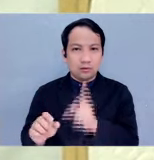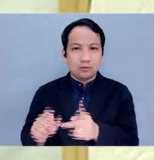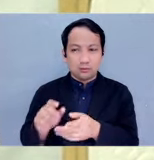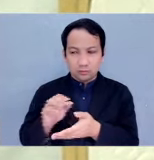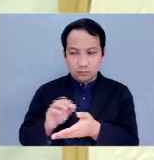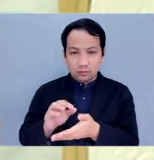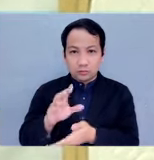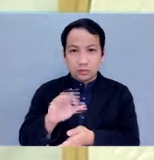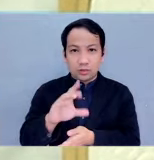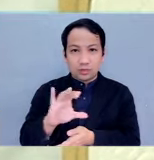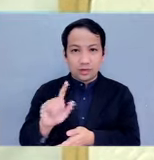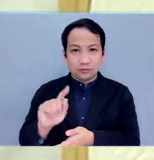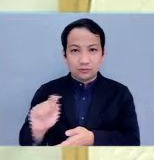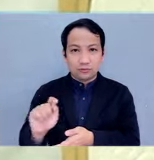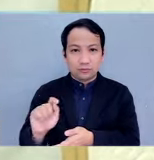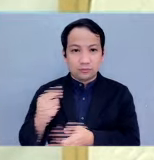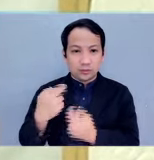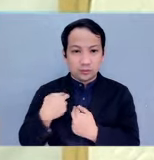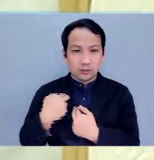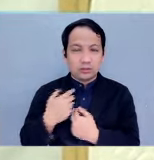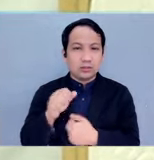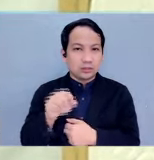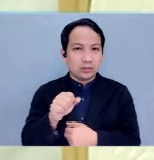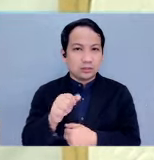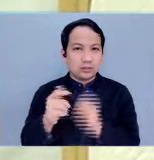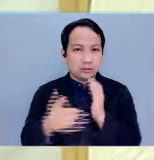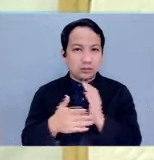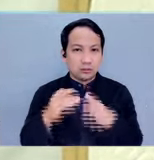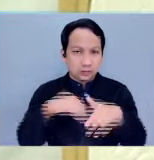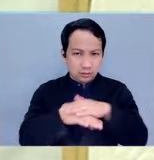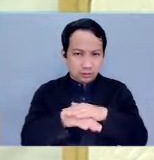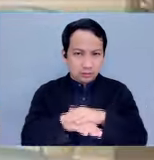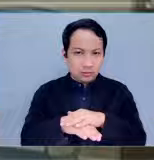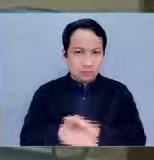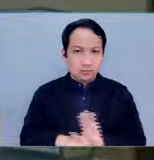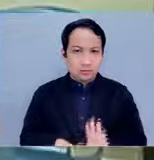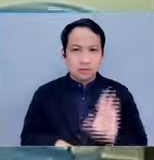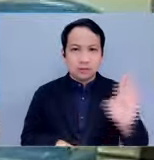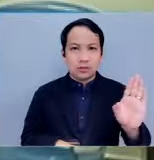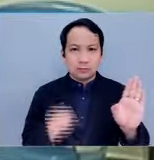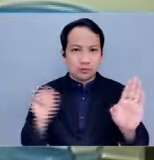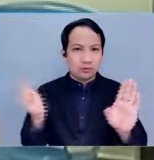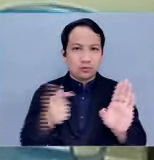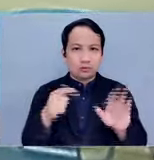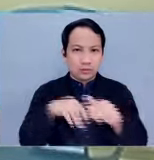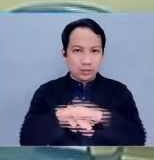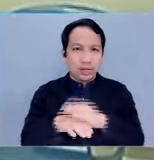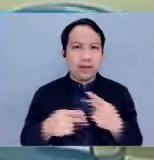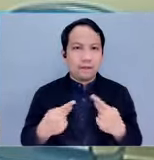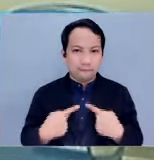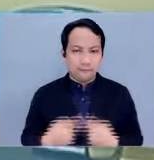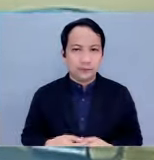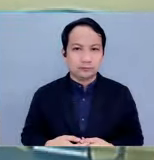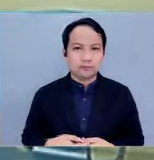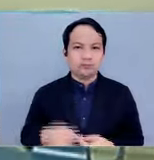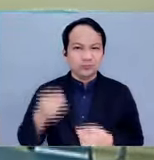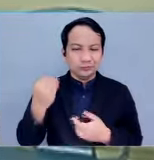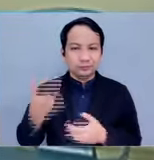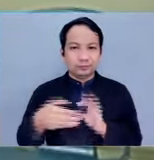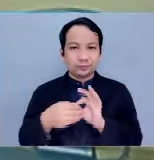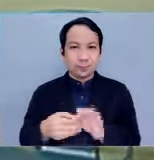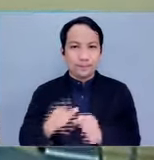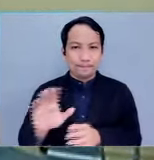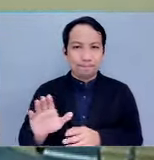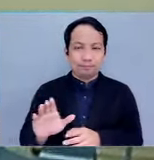po, yes, may access ako. Pero may access din silang lahat. Maharap ang mga suspect sa reklamong